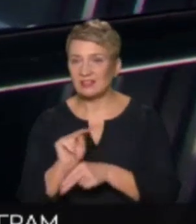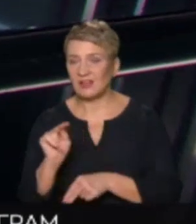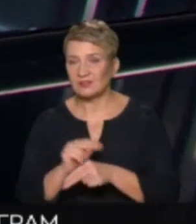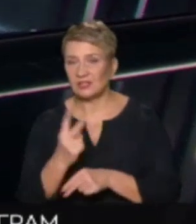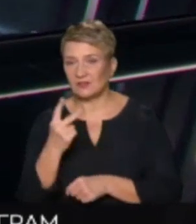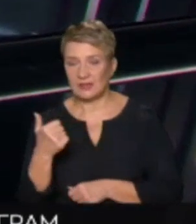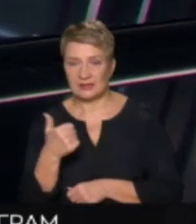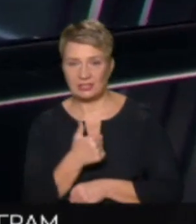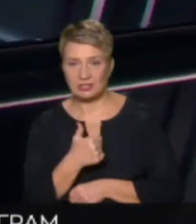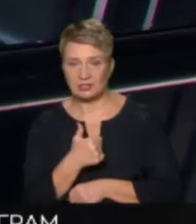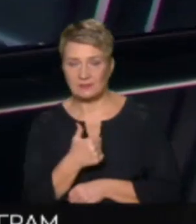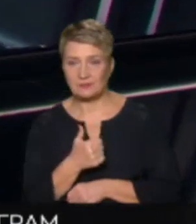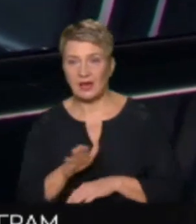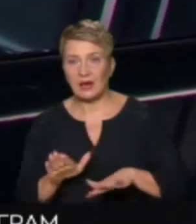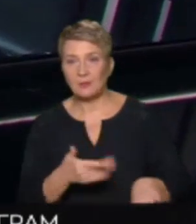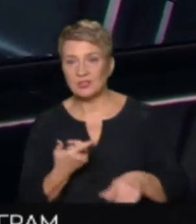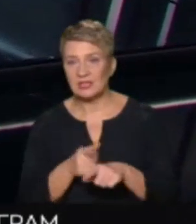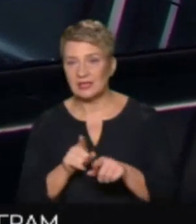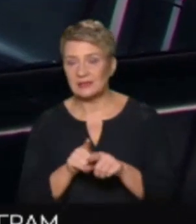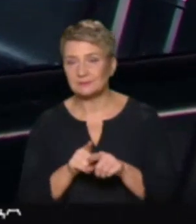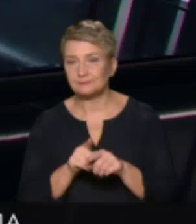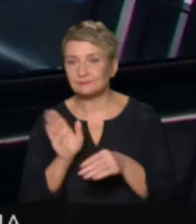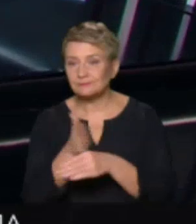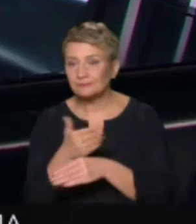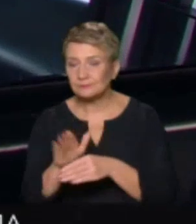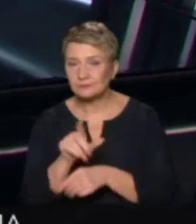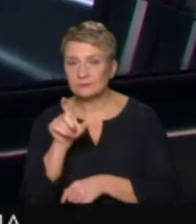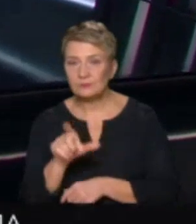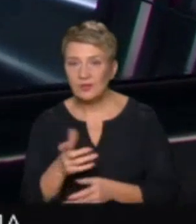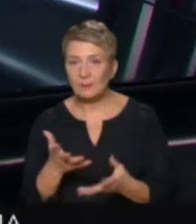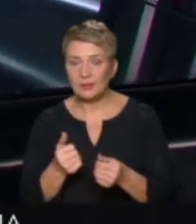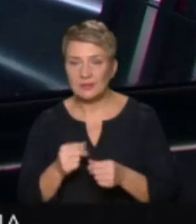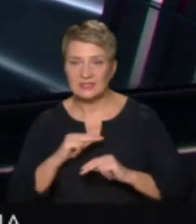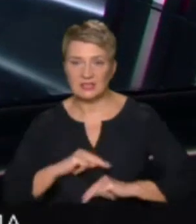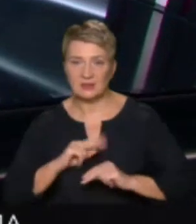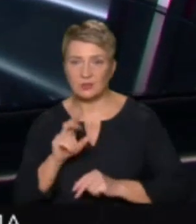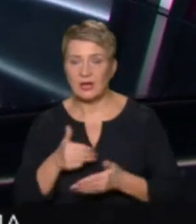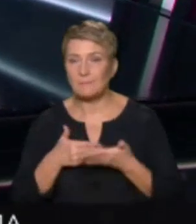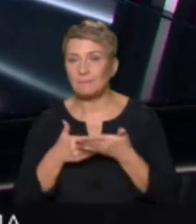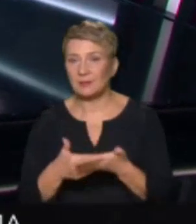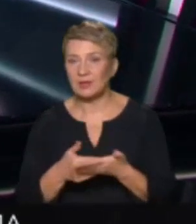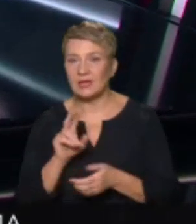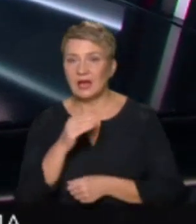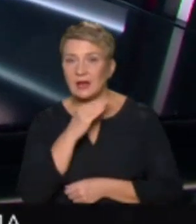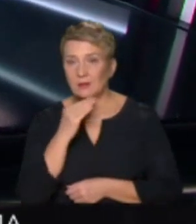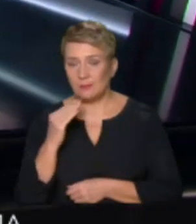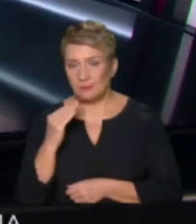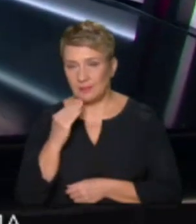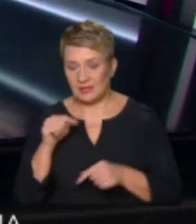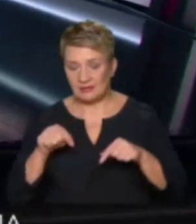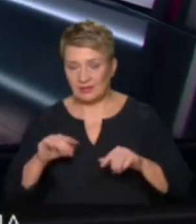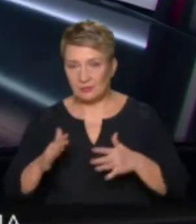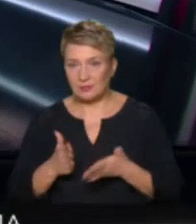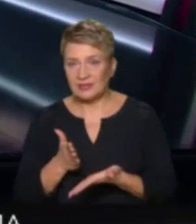цього відбувається відбір, і людина приймається, власне, вже на роботу як помічник ветерана. А ще раз, як багато от вже на цей момент